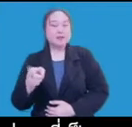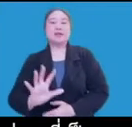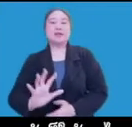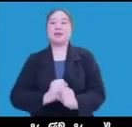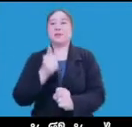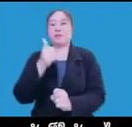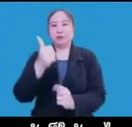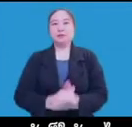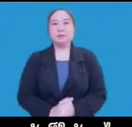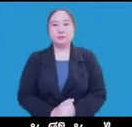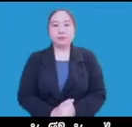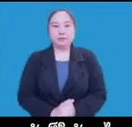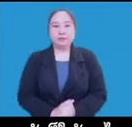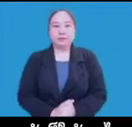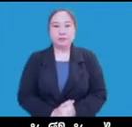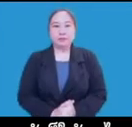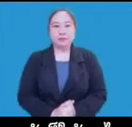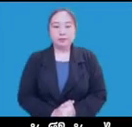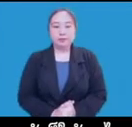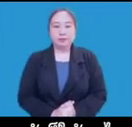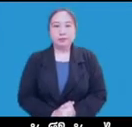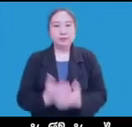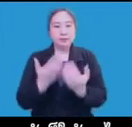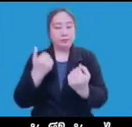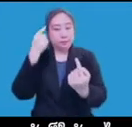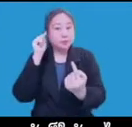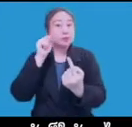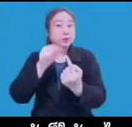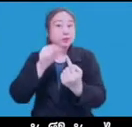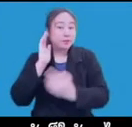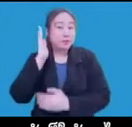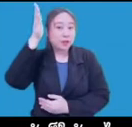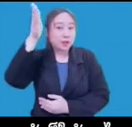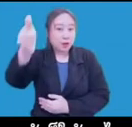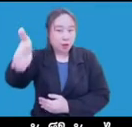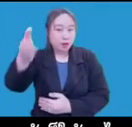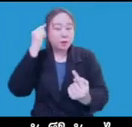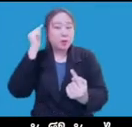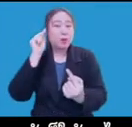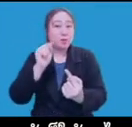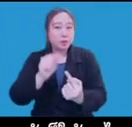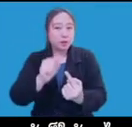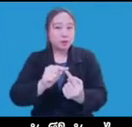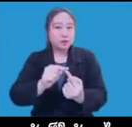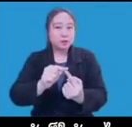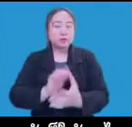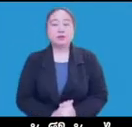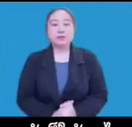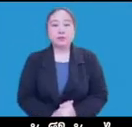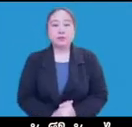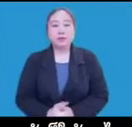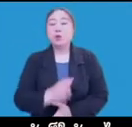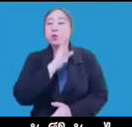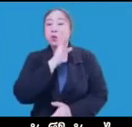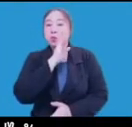ได้สำหรับเป้าหมายในอนาคตนะคะเป้าหมายในอนาคตเนี่ย